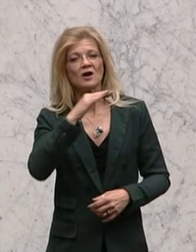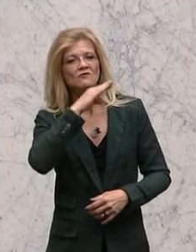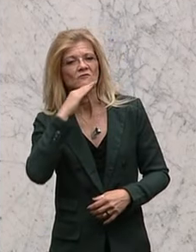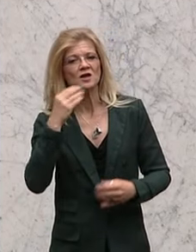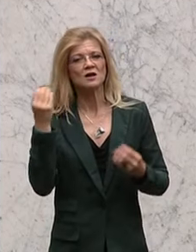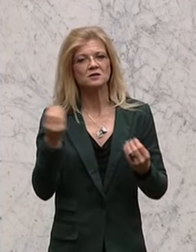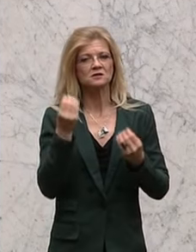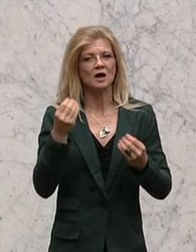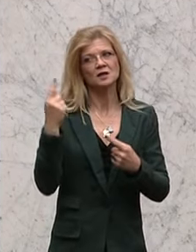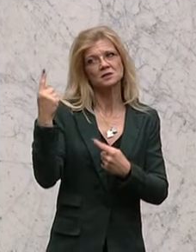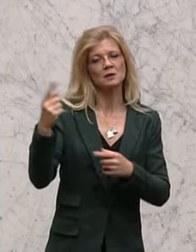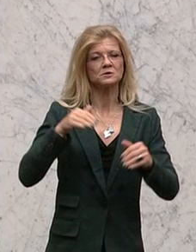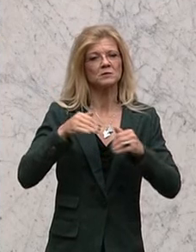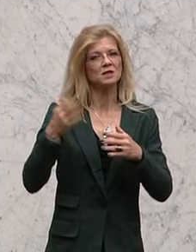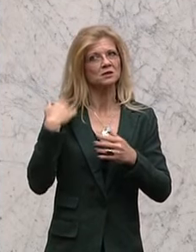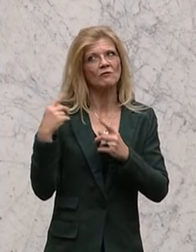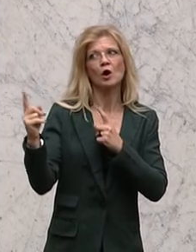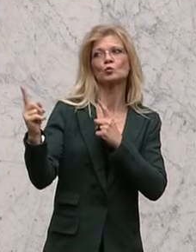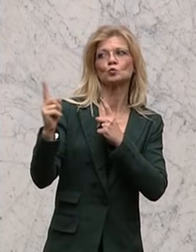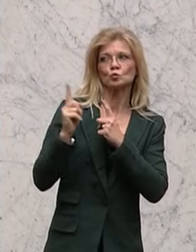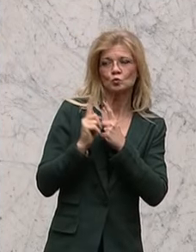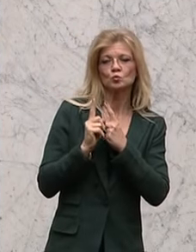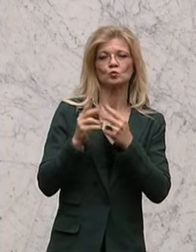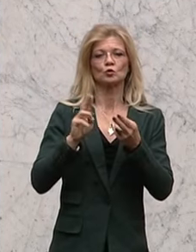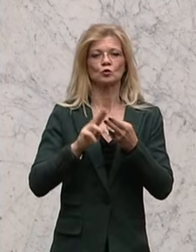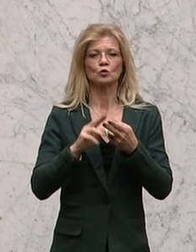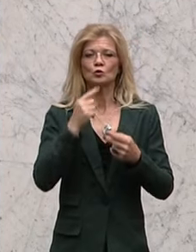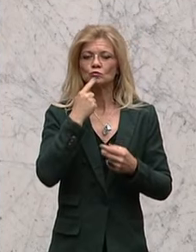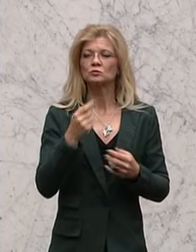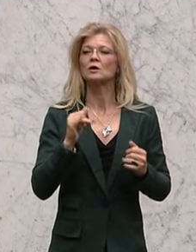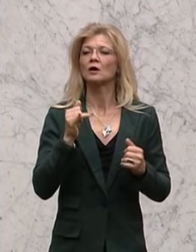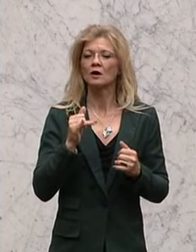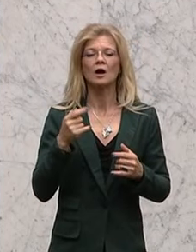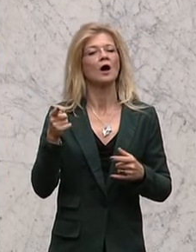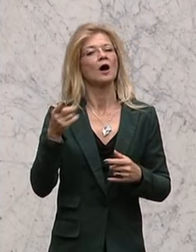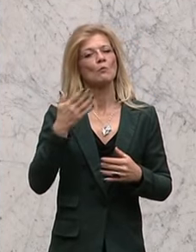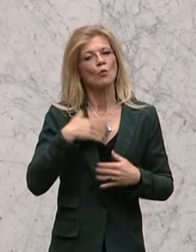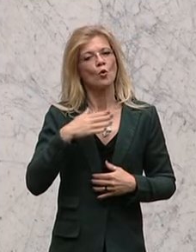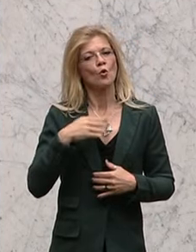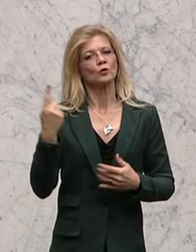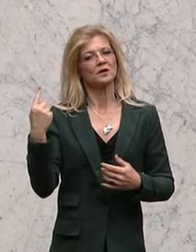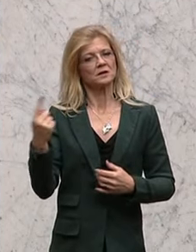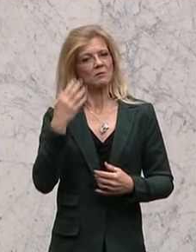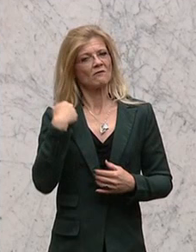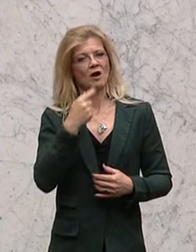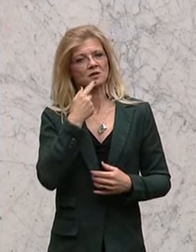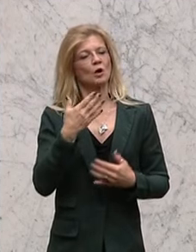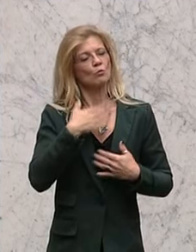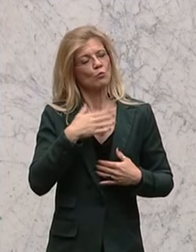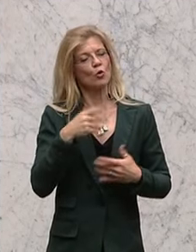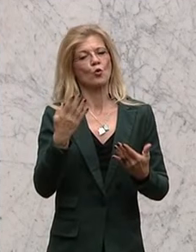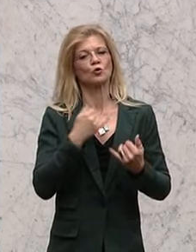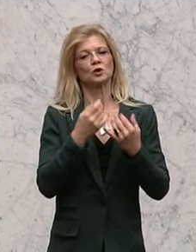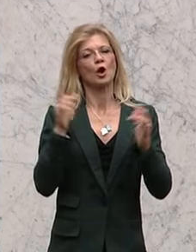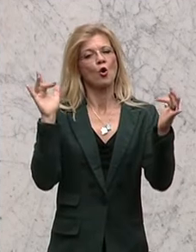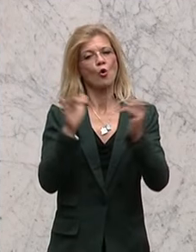uns zugegangen sind. Sie haben gesagt, Sie werden auf die Oppositionspartei in Augenhöhe zugehen. Sie werden ein